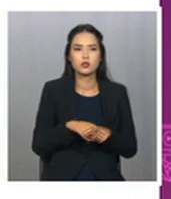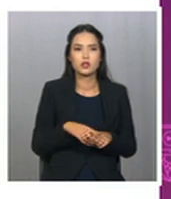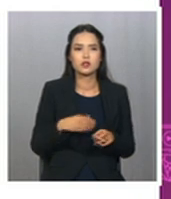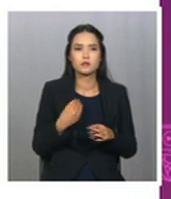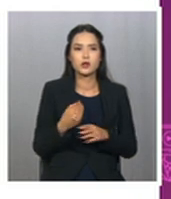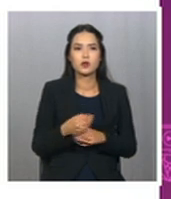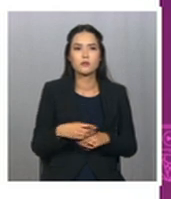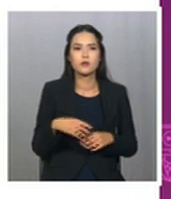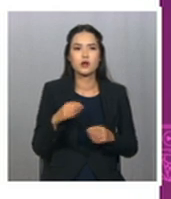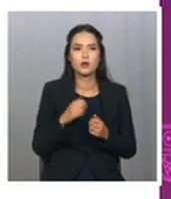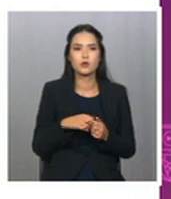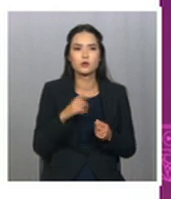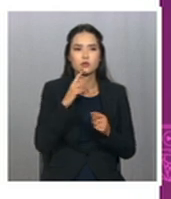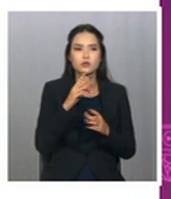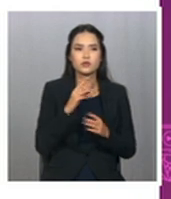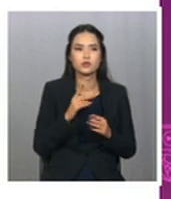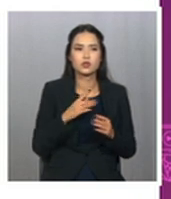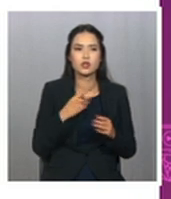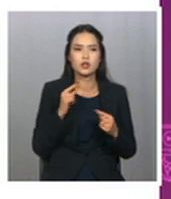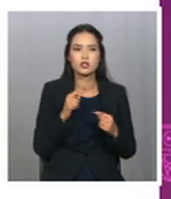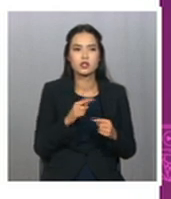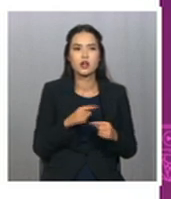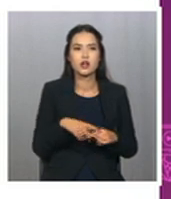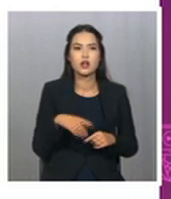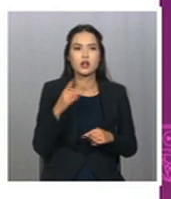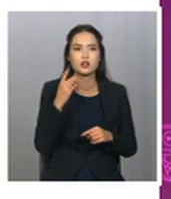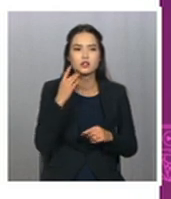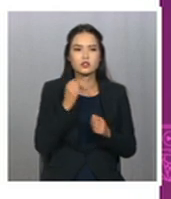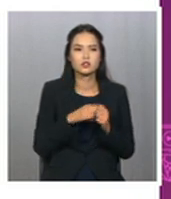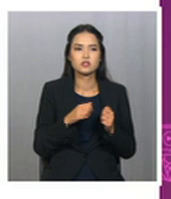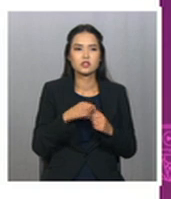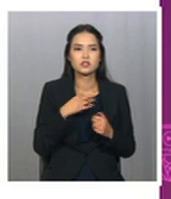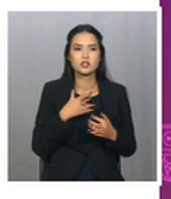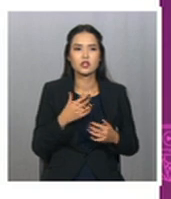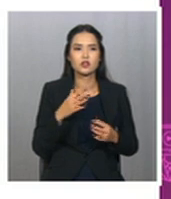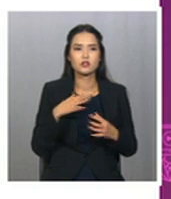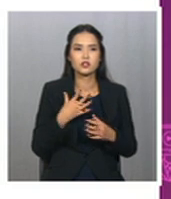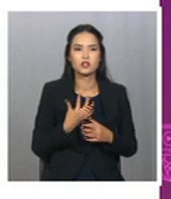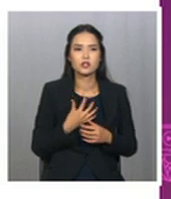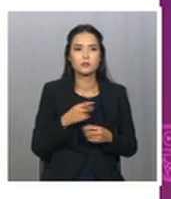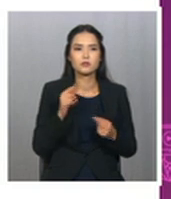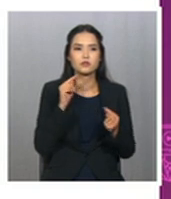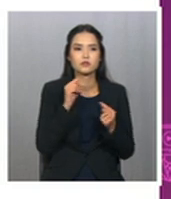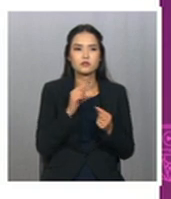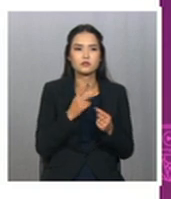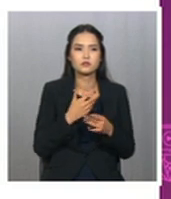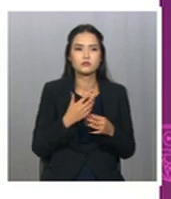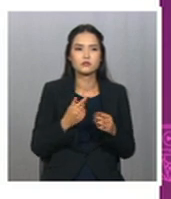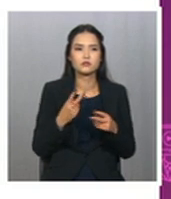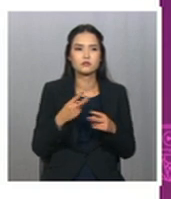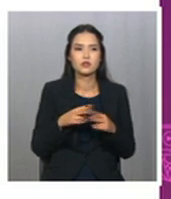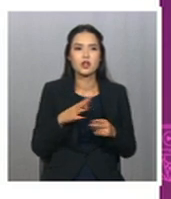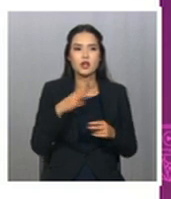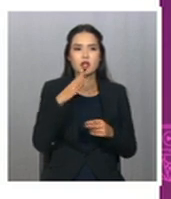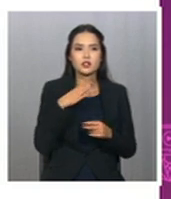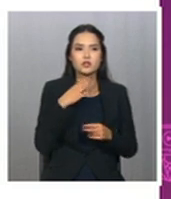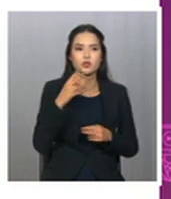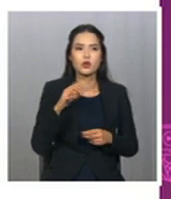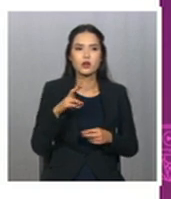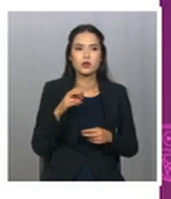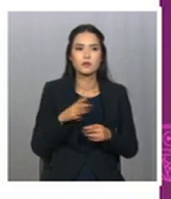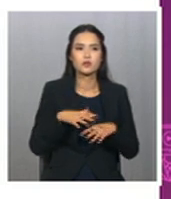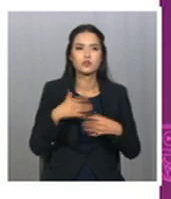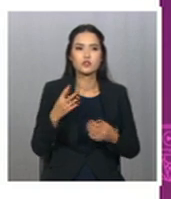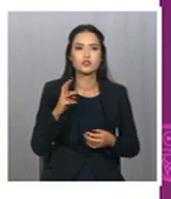қарсылық, ішкі наразылық ұлғая келіп, күрес жолына қарай беттетеді. Әкесі Құнанбай үлкен шахарда білікті